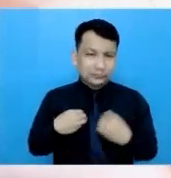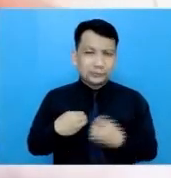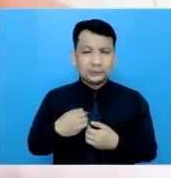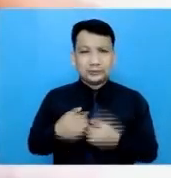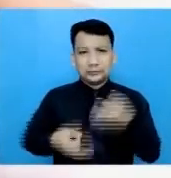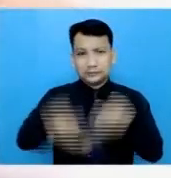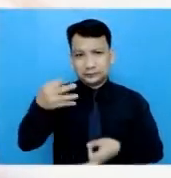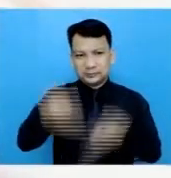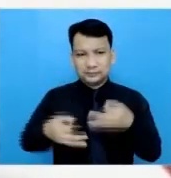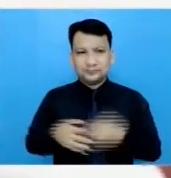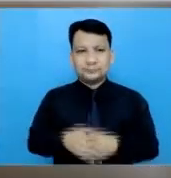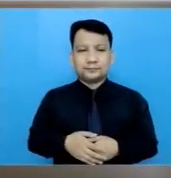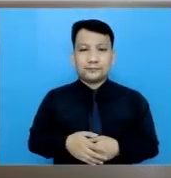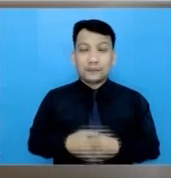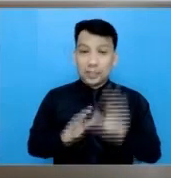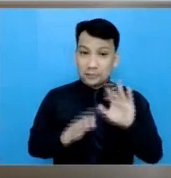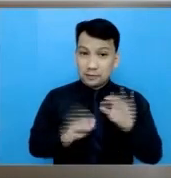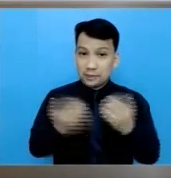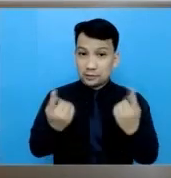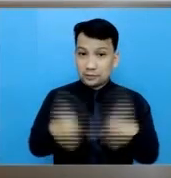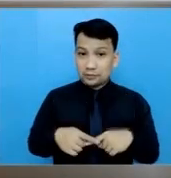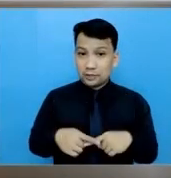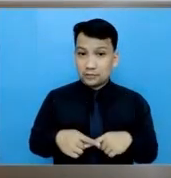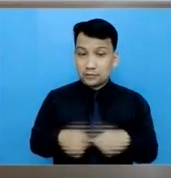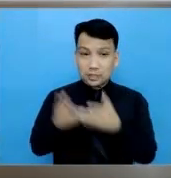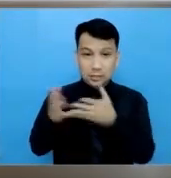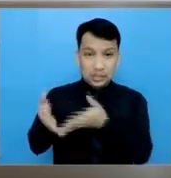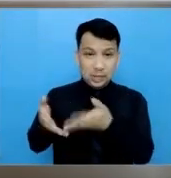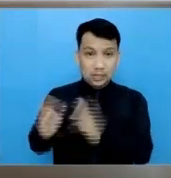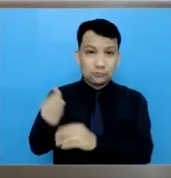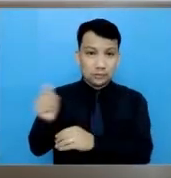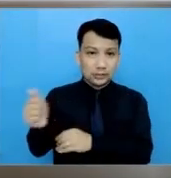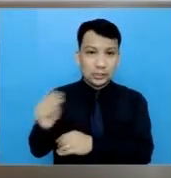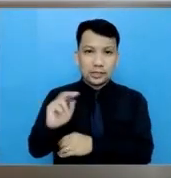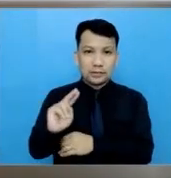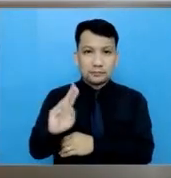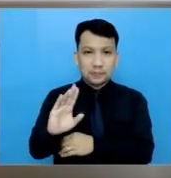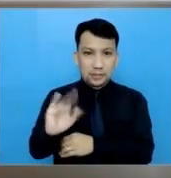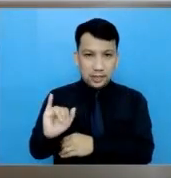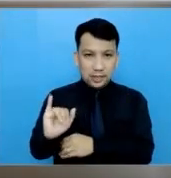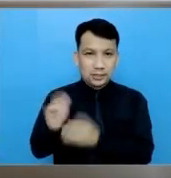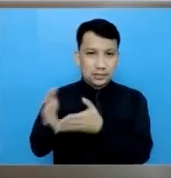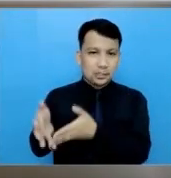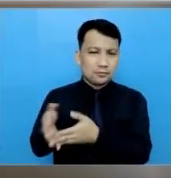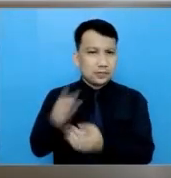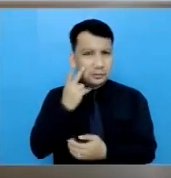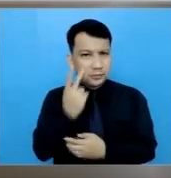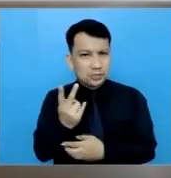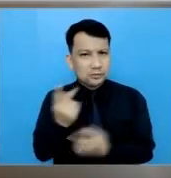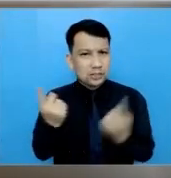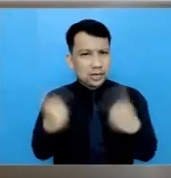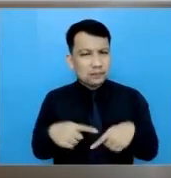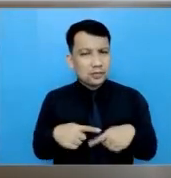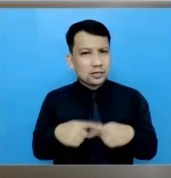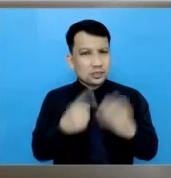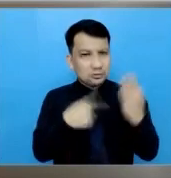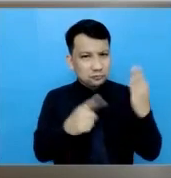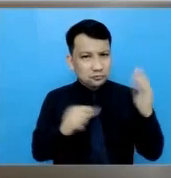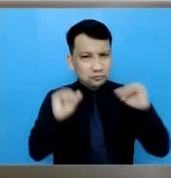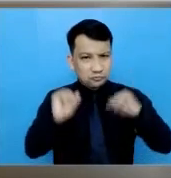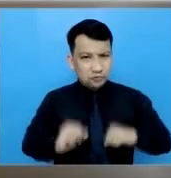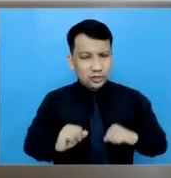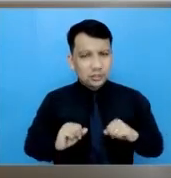Nay, ito po mangyari. Pababayaan po natin yung NBI na tingnan po kung ano po yung kasong pwede